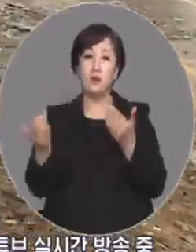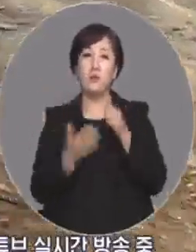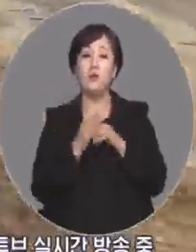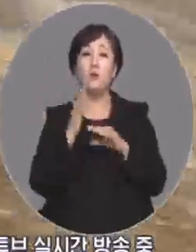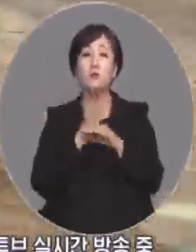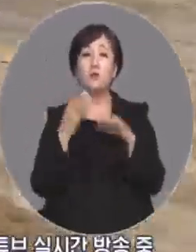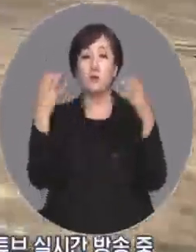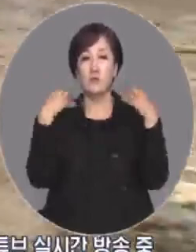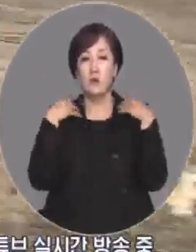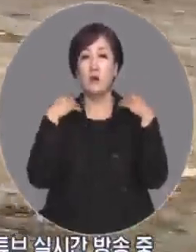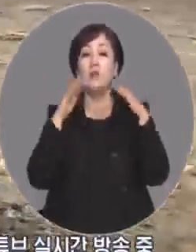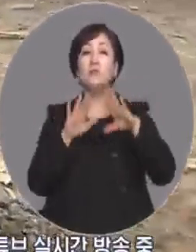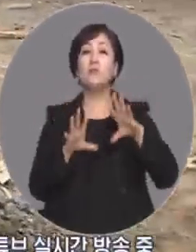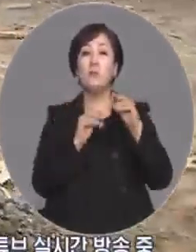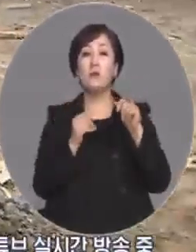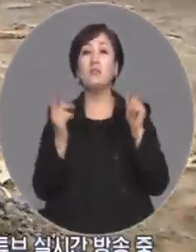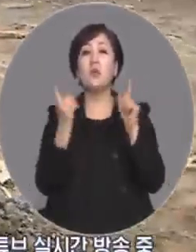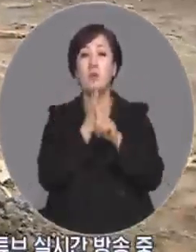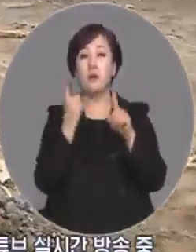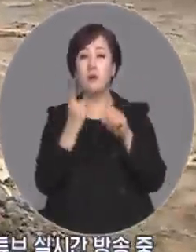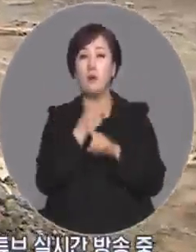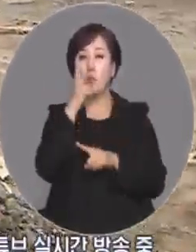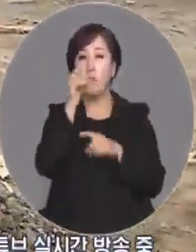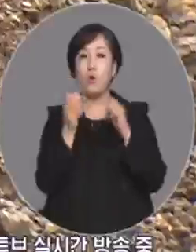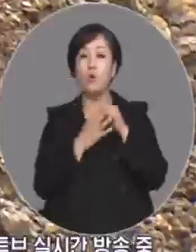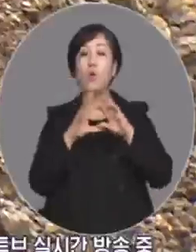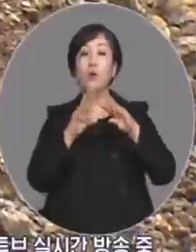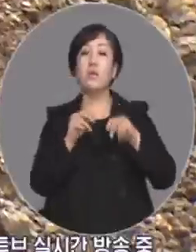중구청은 불법 형질 변경을 확인하고 땅